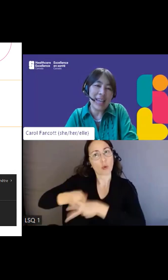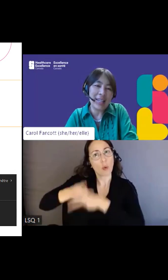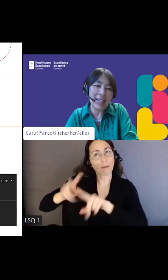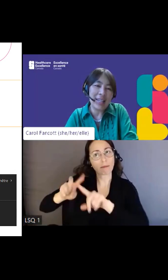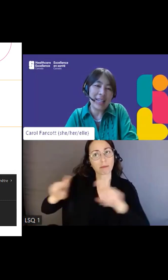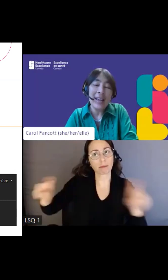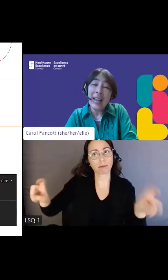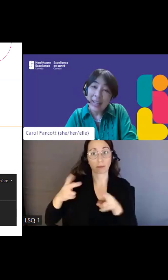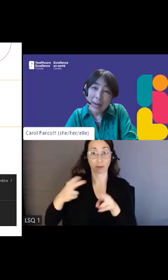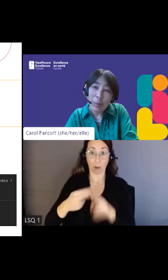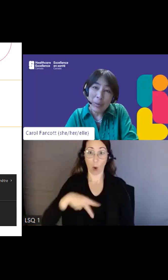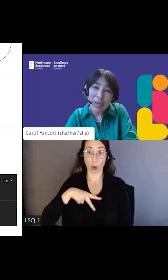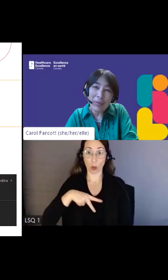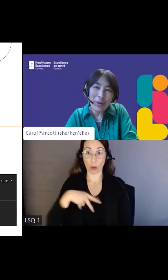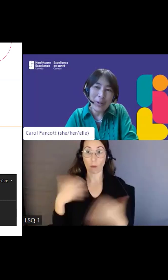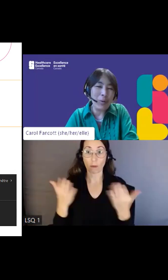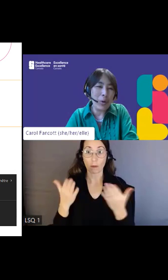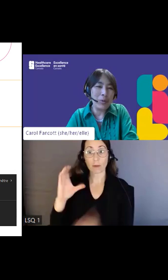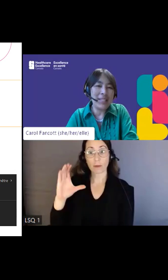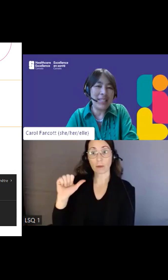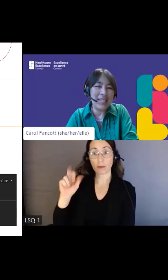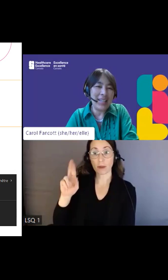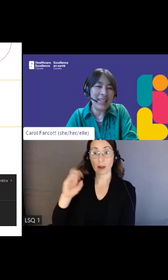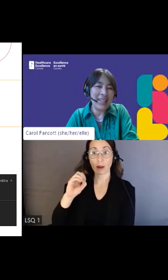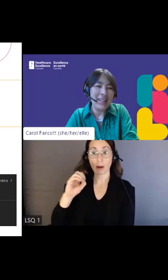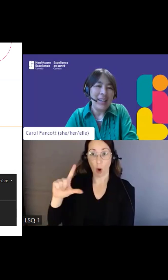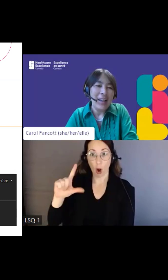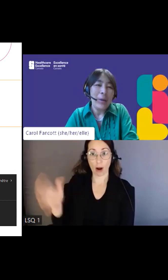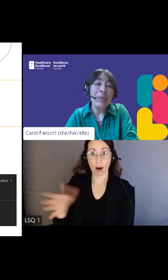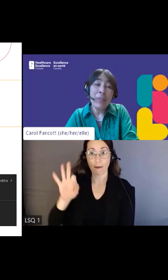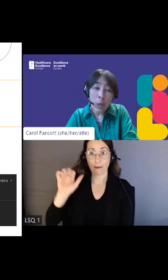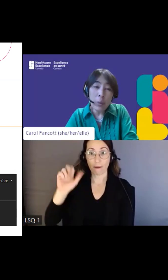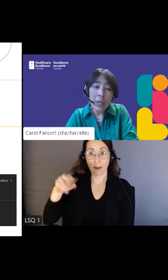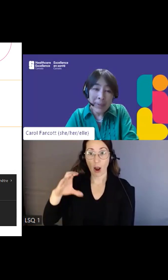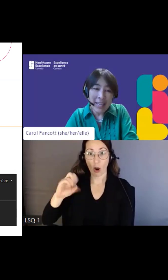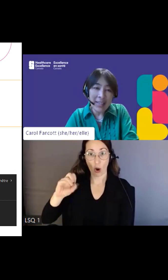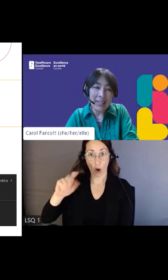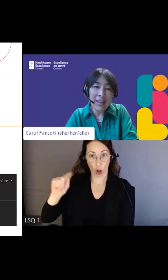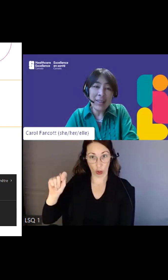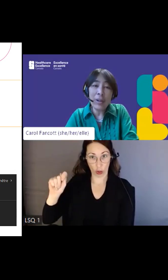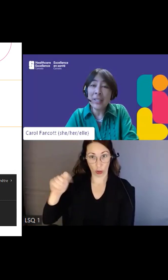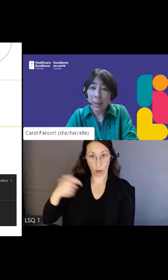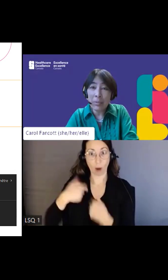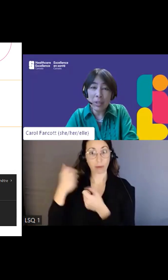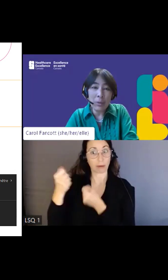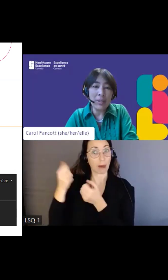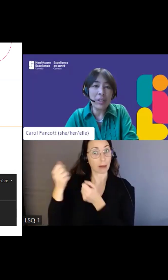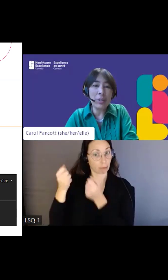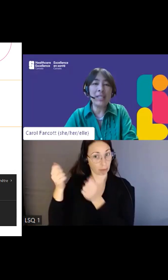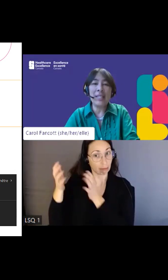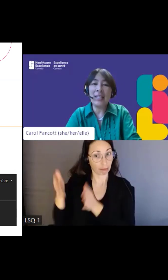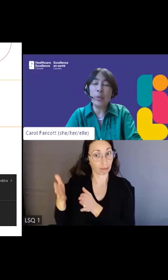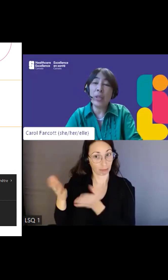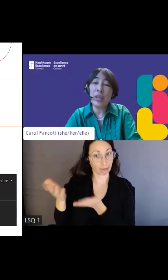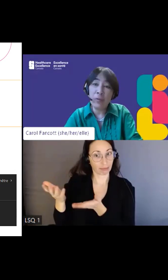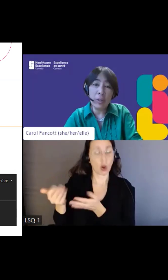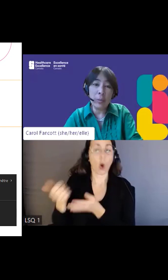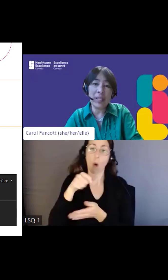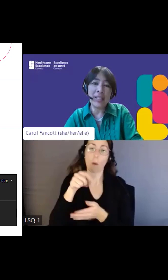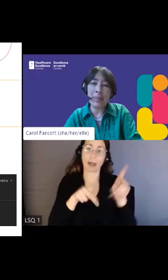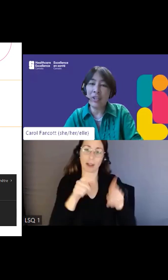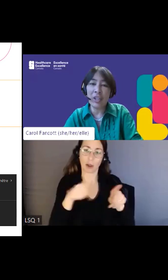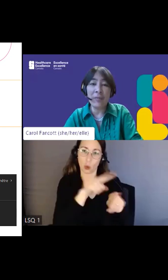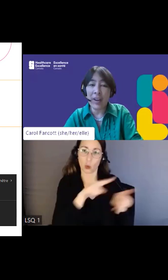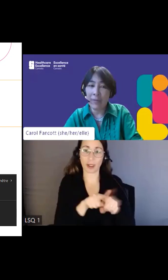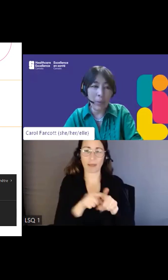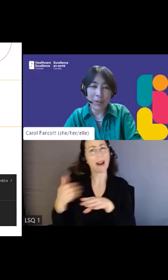l'une de vos animatrices. Alors, avant de commencer, il y a des outils qui vont faciliter en fait la pleine participation de tous